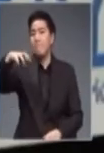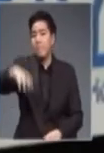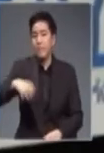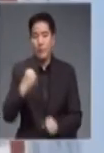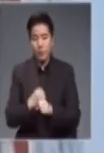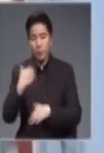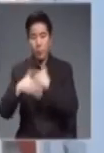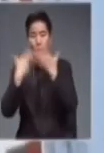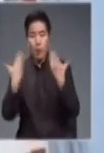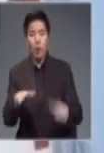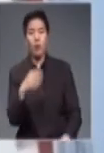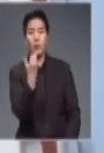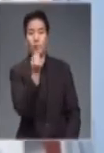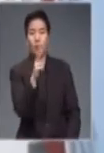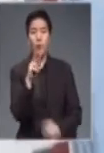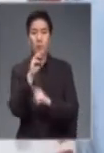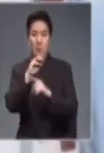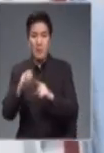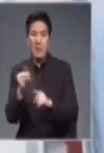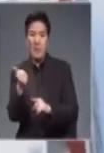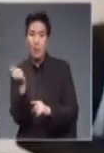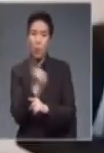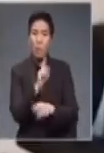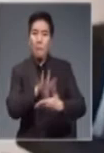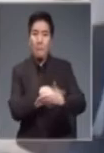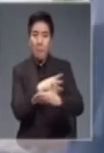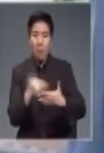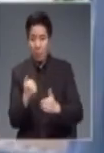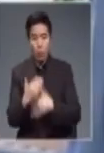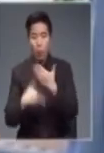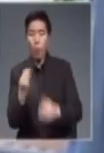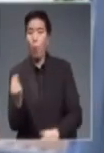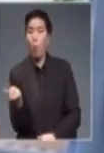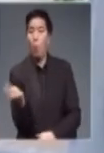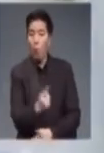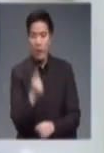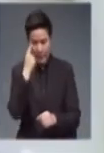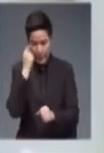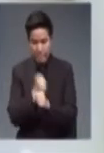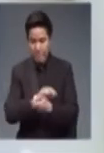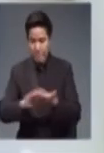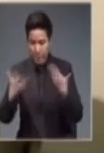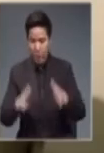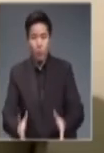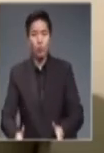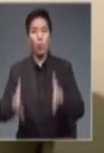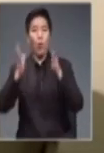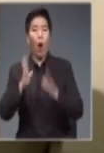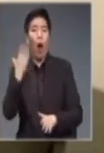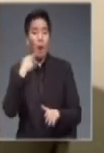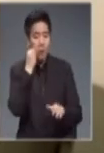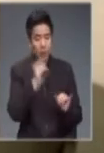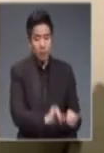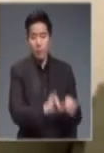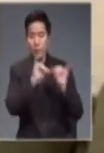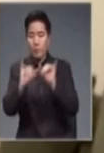การใช้พื้นที่ในเรื่องการเพาะปลูกในเรื่องการทำเกษตรกรรมทุกประเภทนะครับเช่นเราจะต้องไปทำเกษตรเชิงเดียวหันมาทำพืชไร่